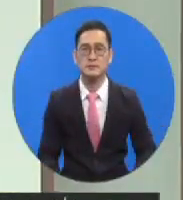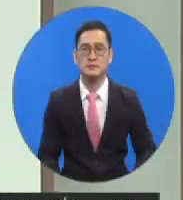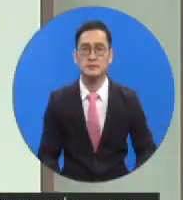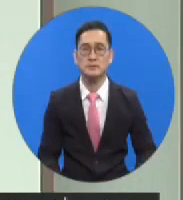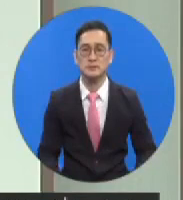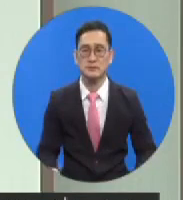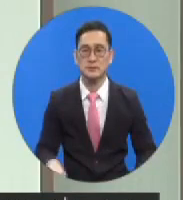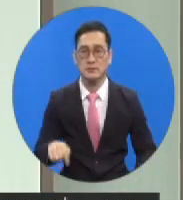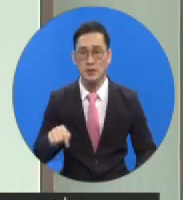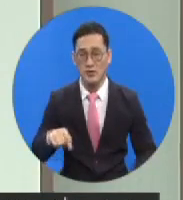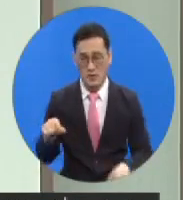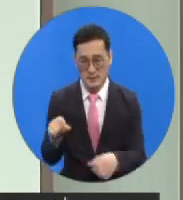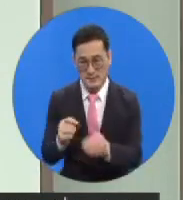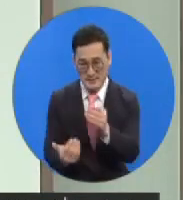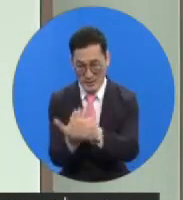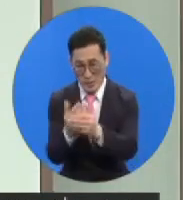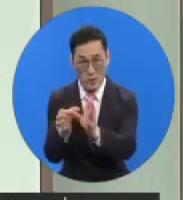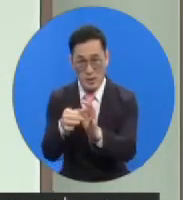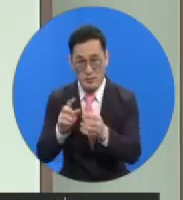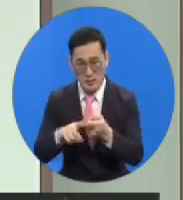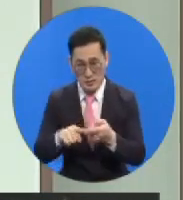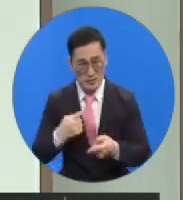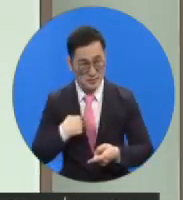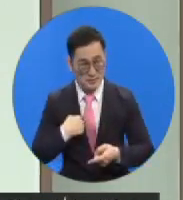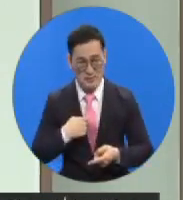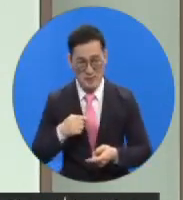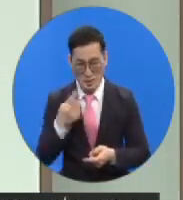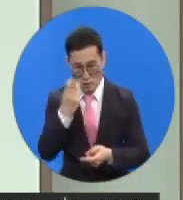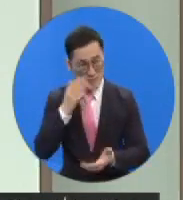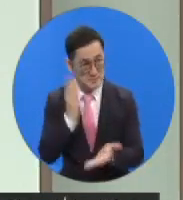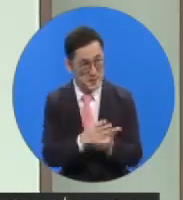건 부당하다 라고 밝혔습니다.